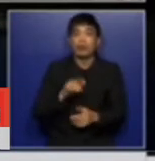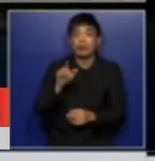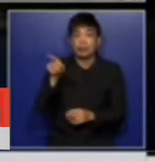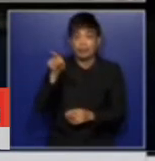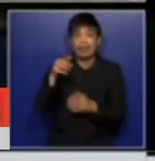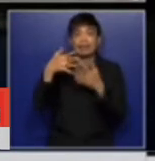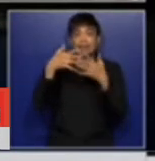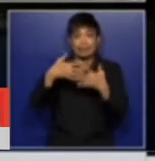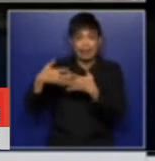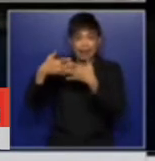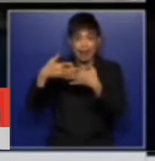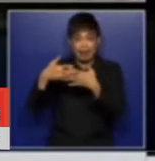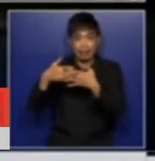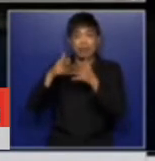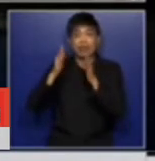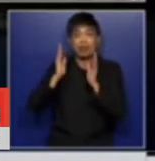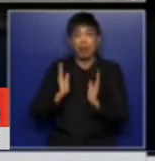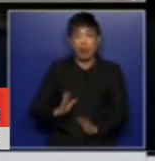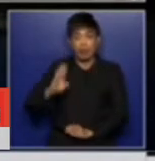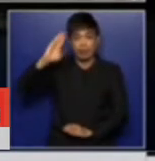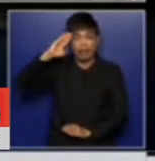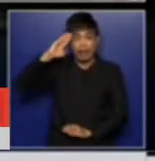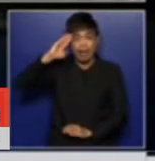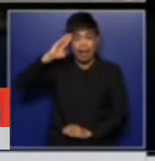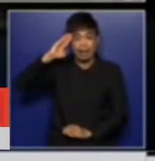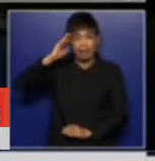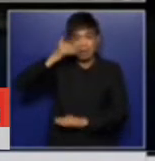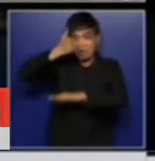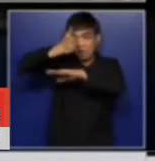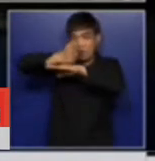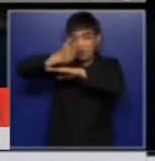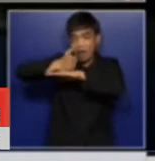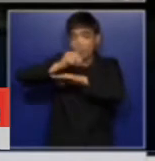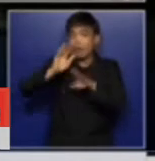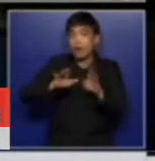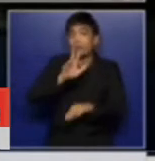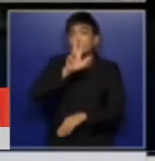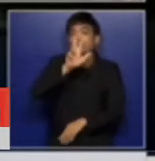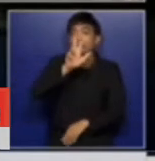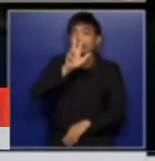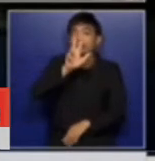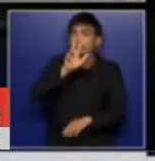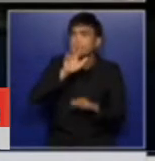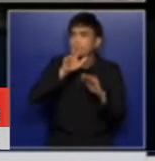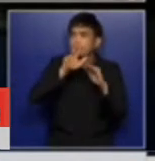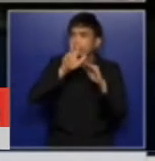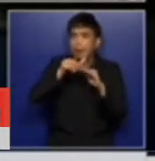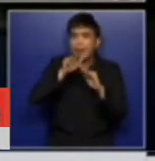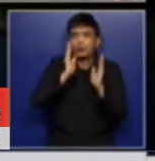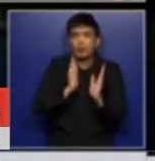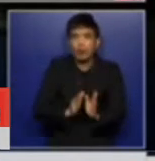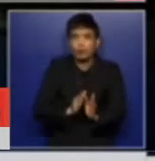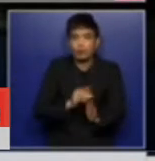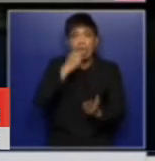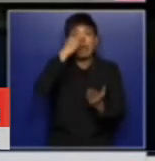ทศเนี่ยเขามีนายพลไม่ถึง1,000คนครับนายทหารยศนายพลของประเทศไทยมี